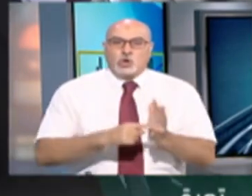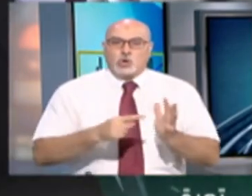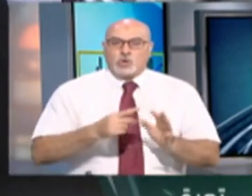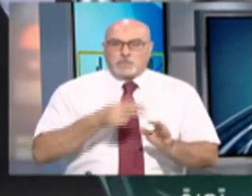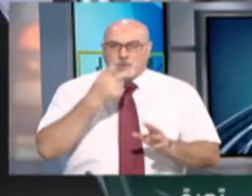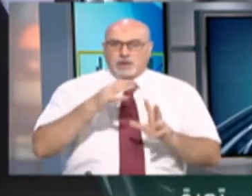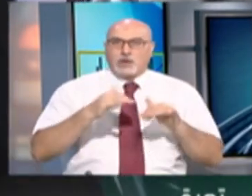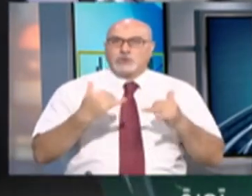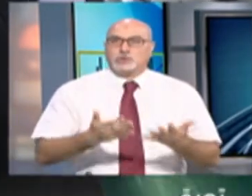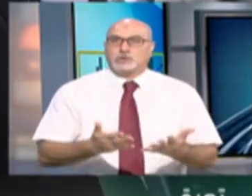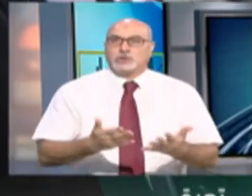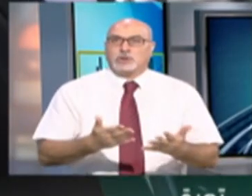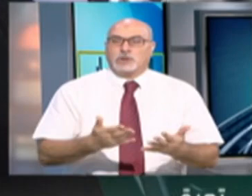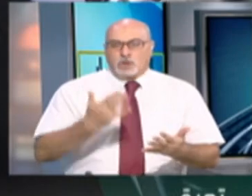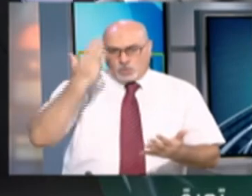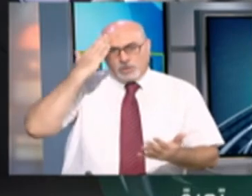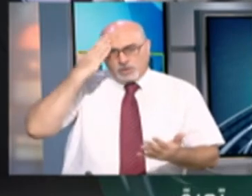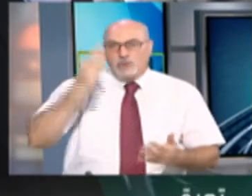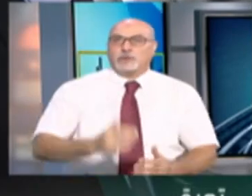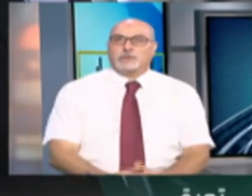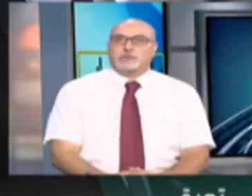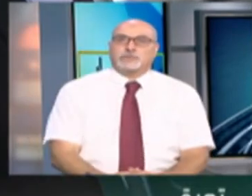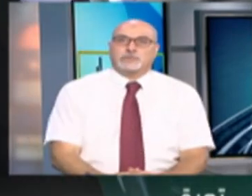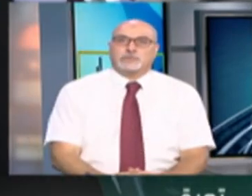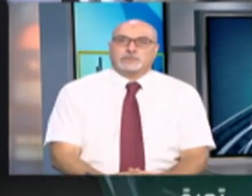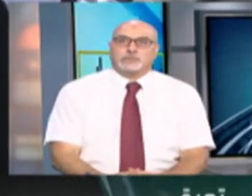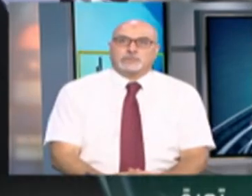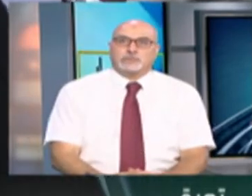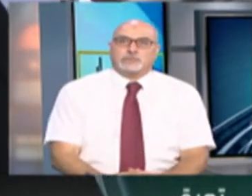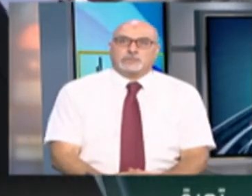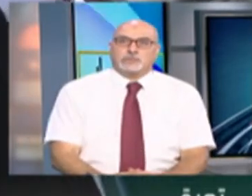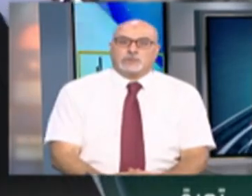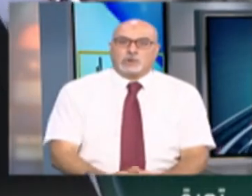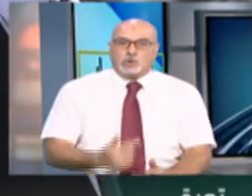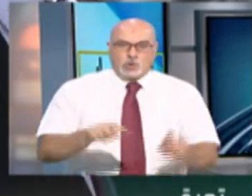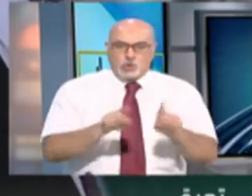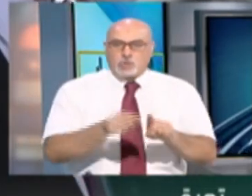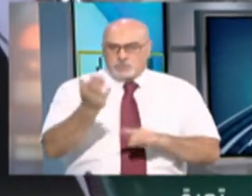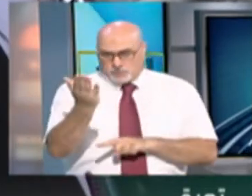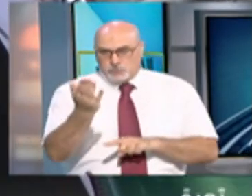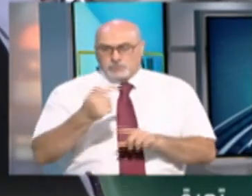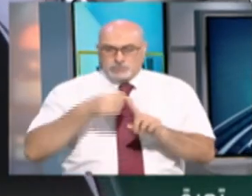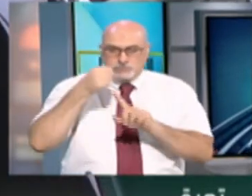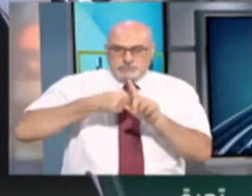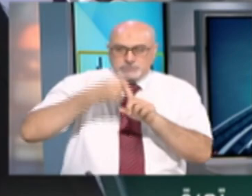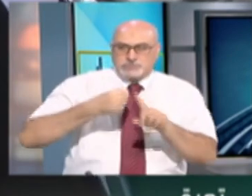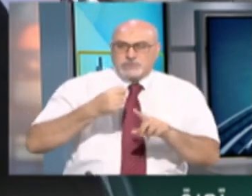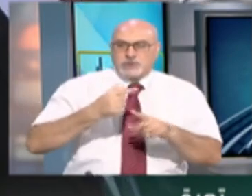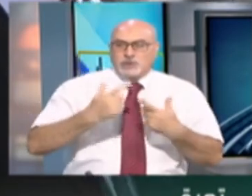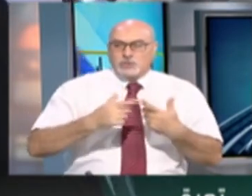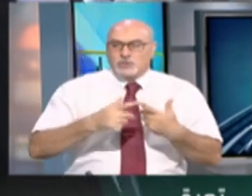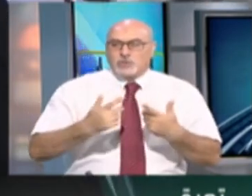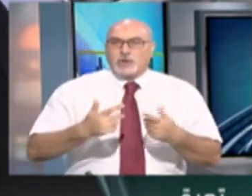بلادي ونعرف الجزائر ولاد بلادي ونعرف باللي الطينه الطيبه كيما انت موجوده، وسي بور سا اللي